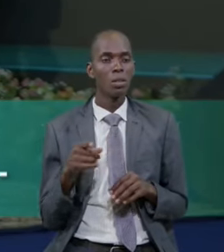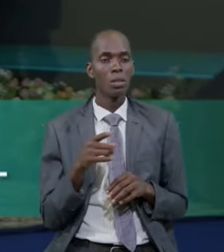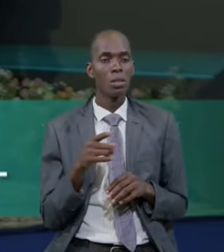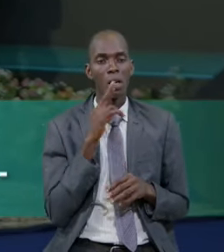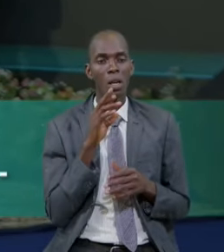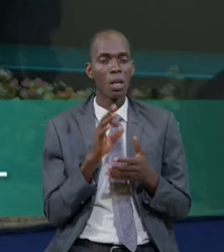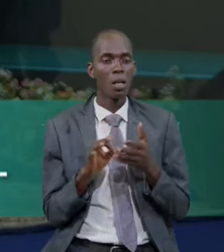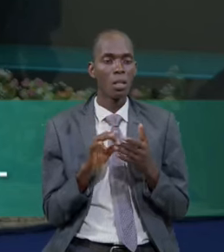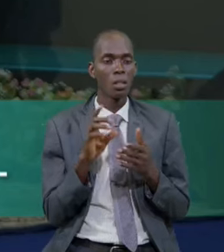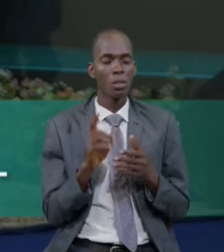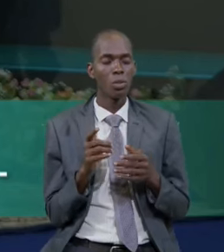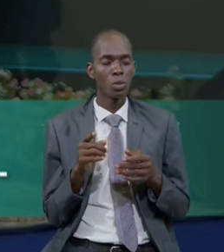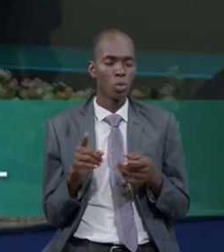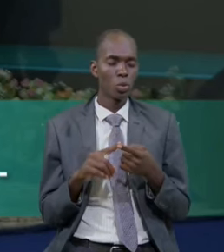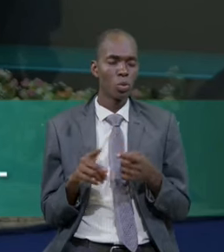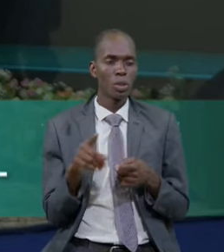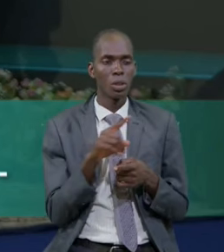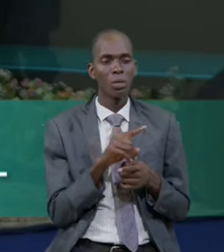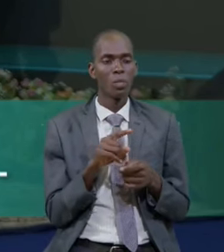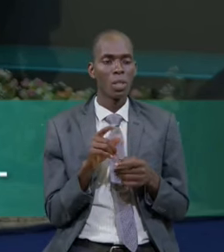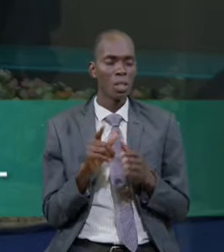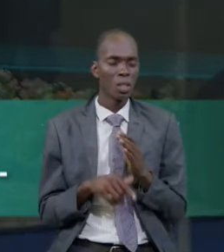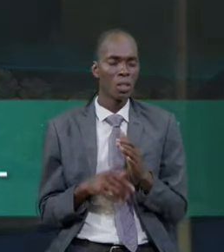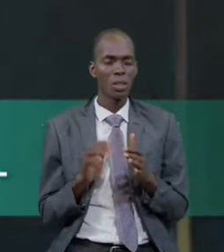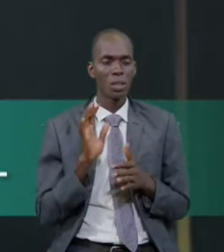que néant et vanité.